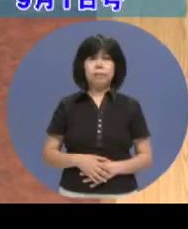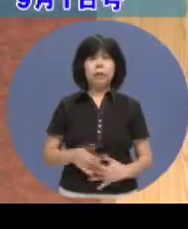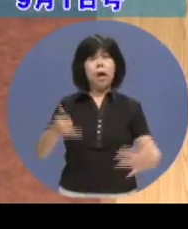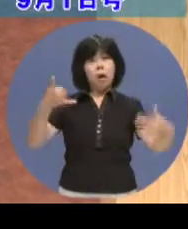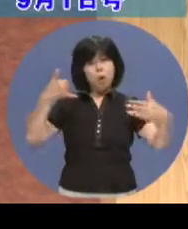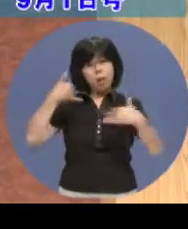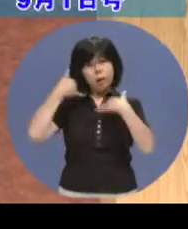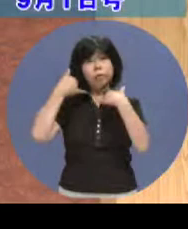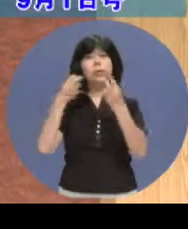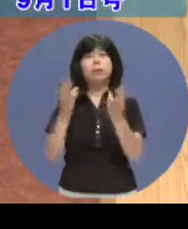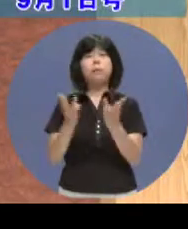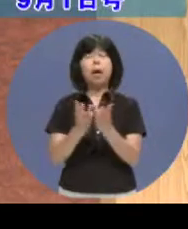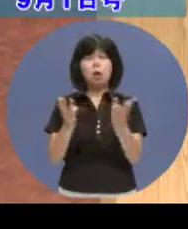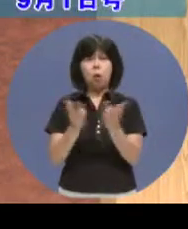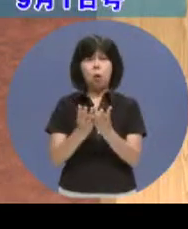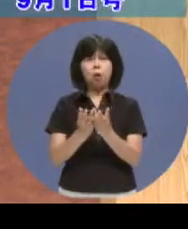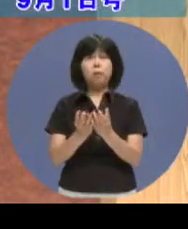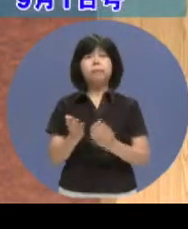なおファックス